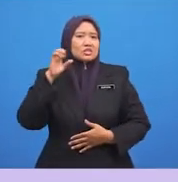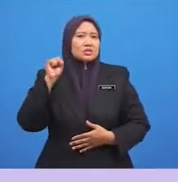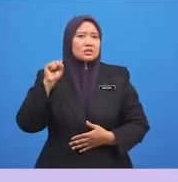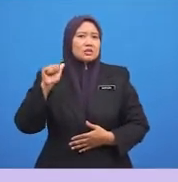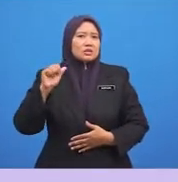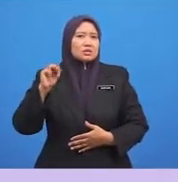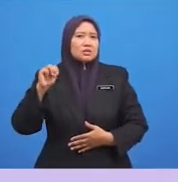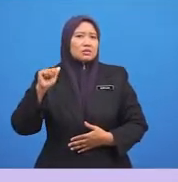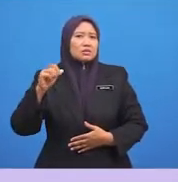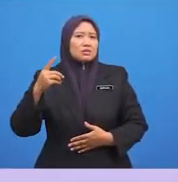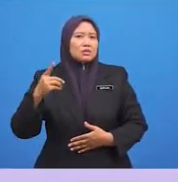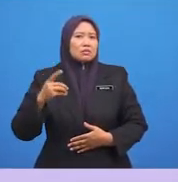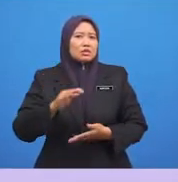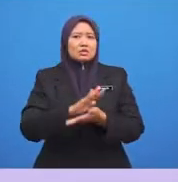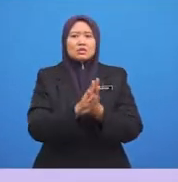kampung?